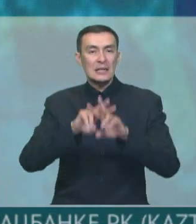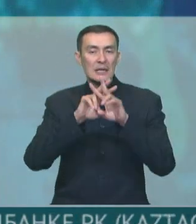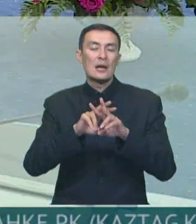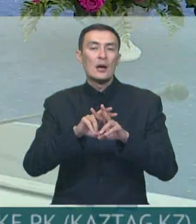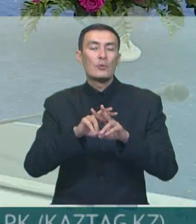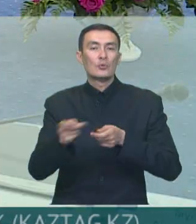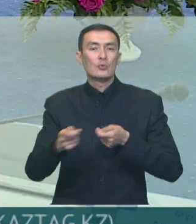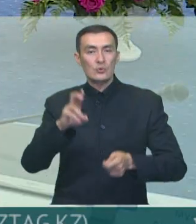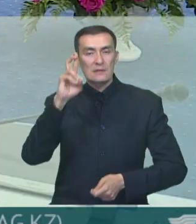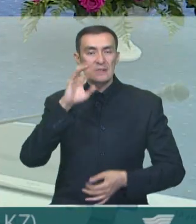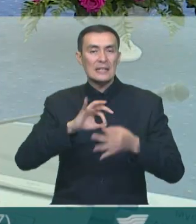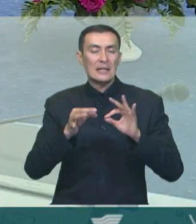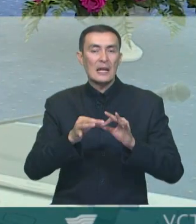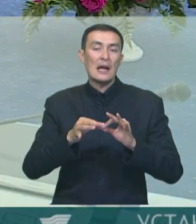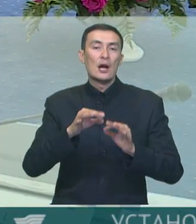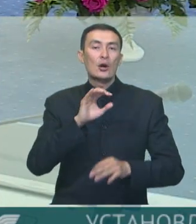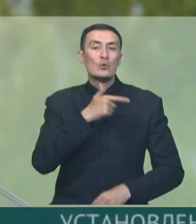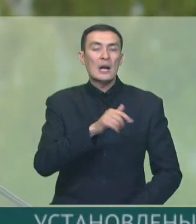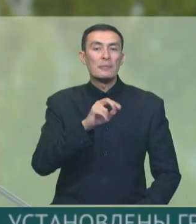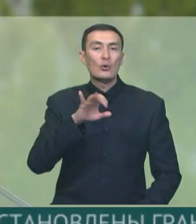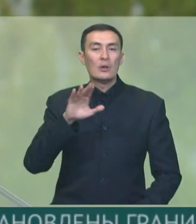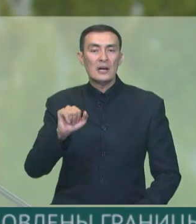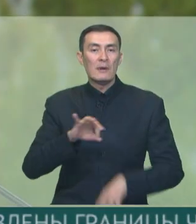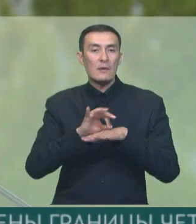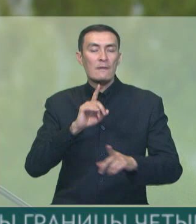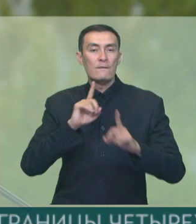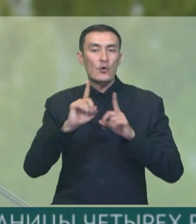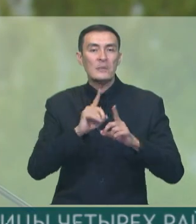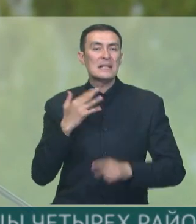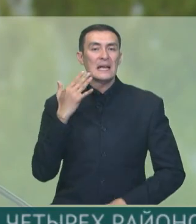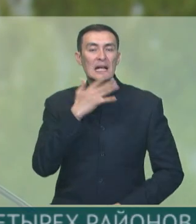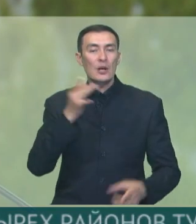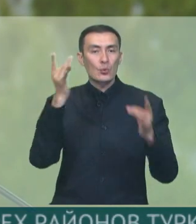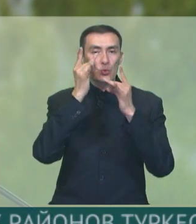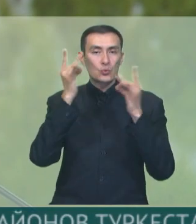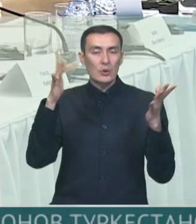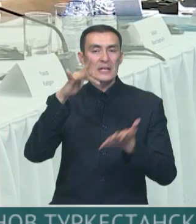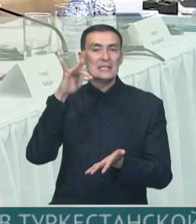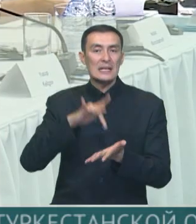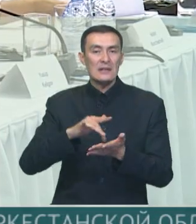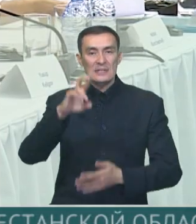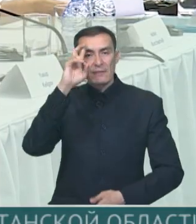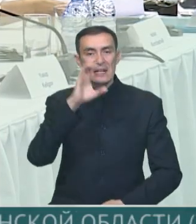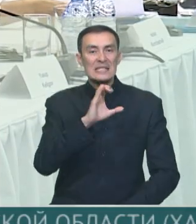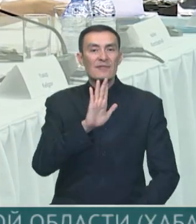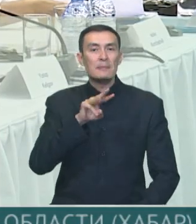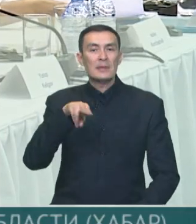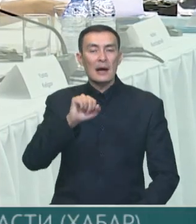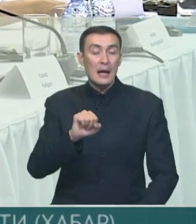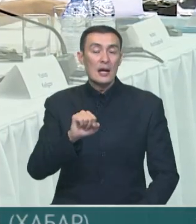председательством государственного секретаря Гульшары Абдыкаликовой проходит форум национально-культурных центров стран